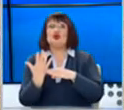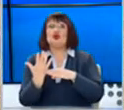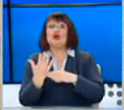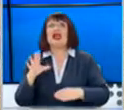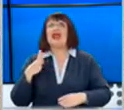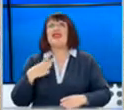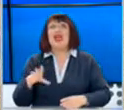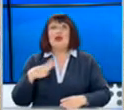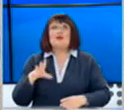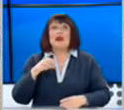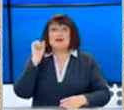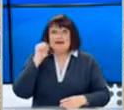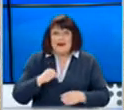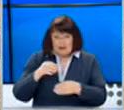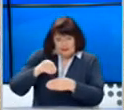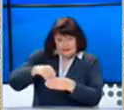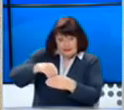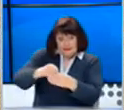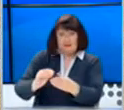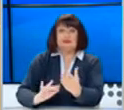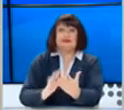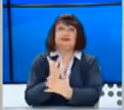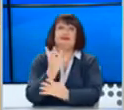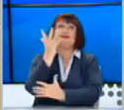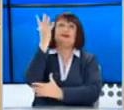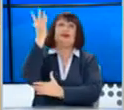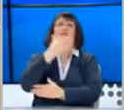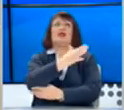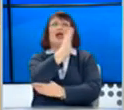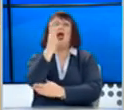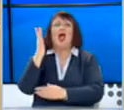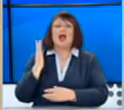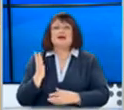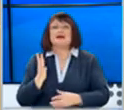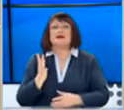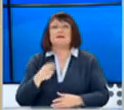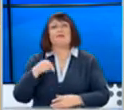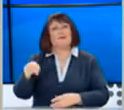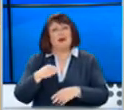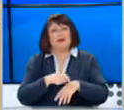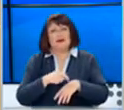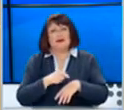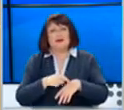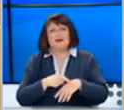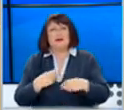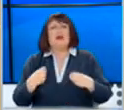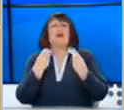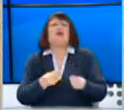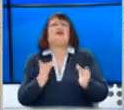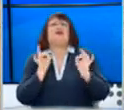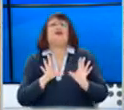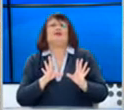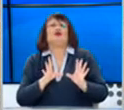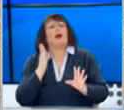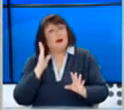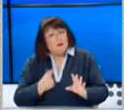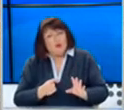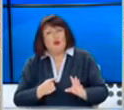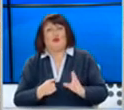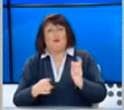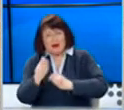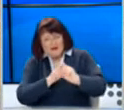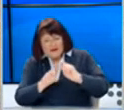θέλουμε παραγωγικά δάση? Είναι σωστό να έχουμε ένα οικονομικό μοντέλο, ένα δάσος το οποίο σήμερα δεν προσφέρει ουσιαστικά τίποτα, να μπορούμε να βρούμε με